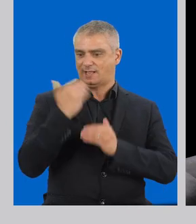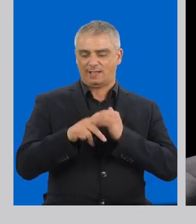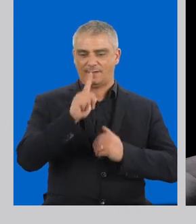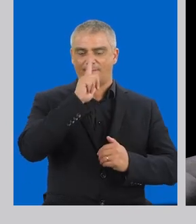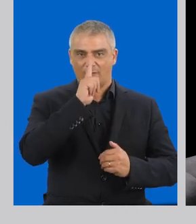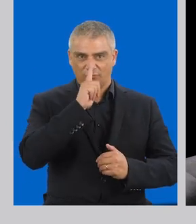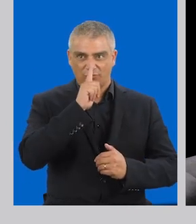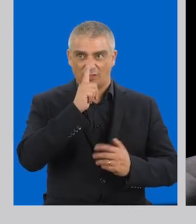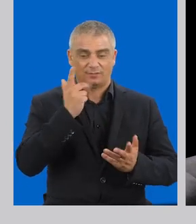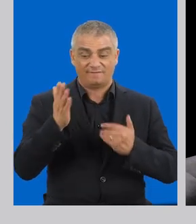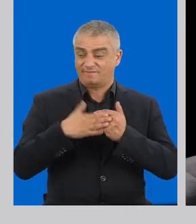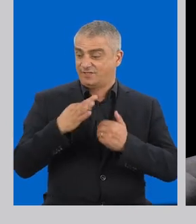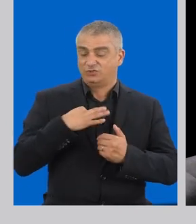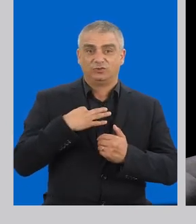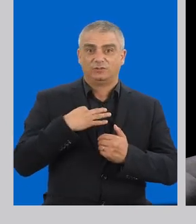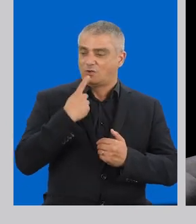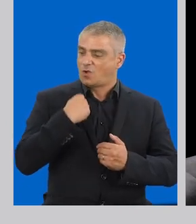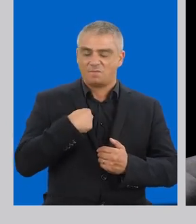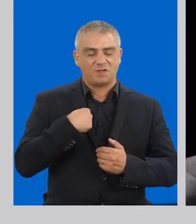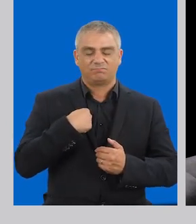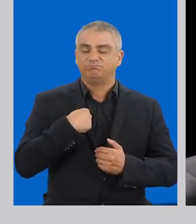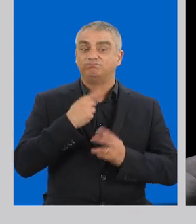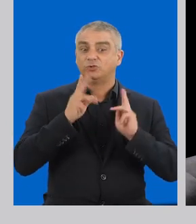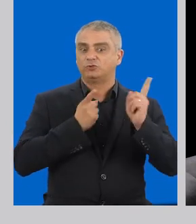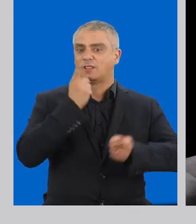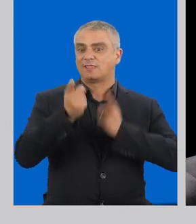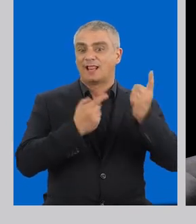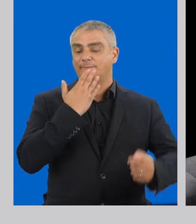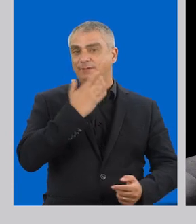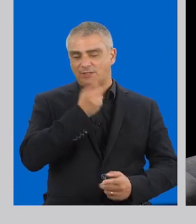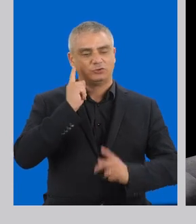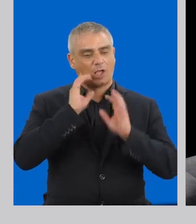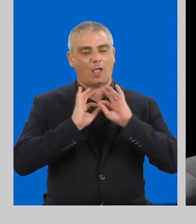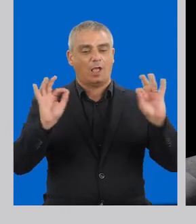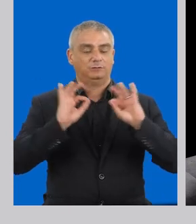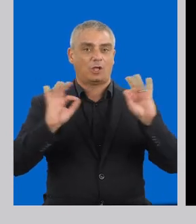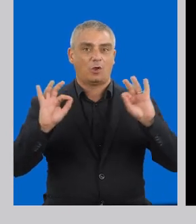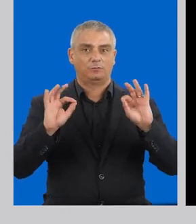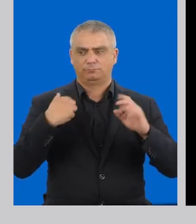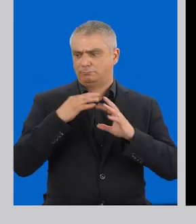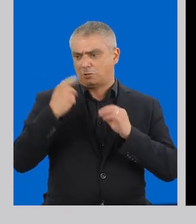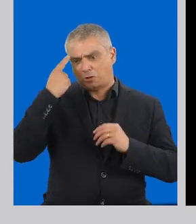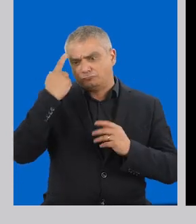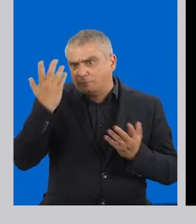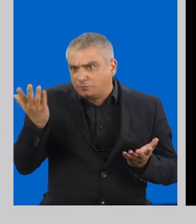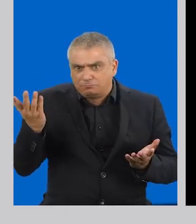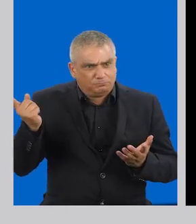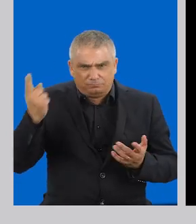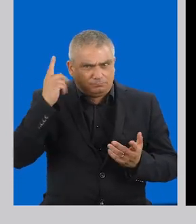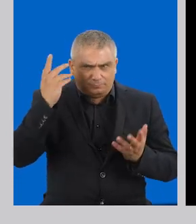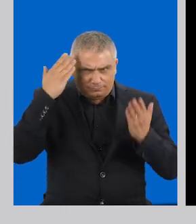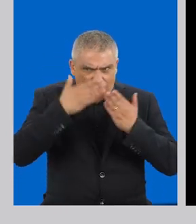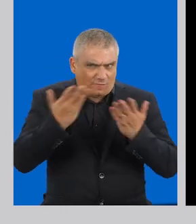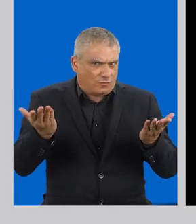להסתיים ביום ראשון ואשתי אומרת לי יש טילים בישראל יש הזכות בהתחלה חשבתי שהיא